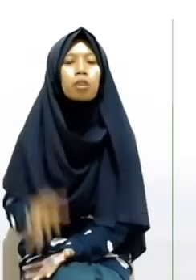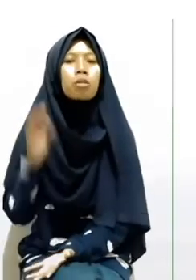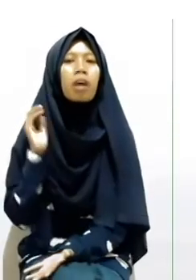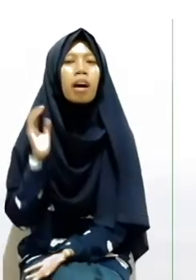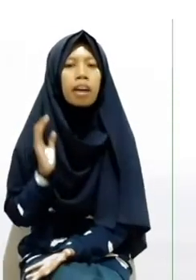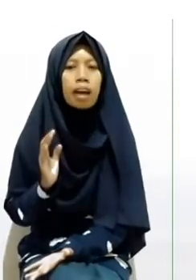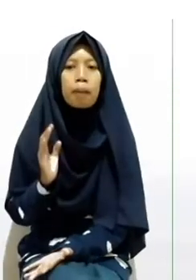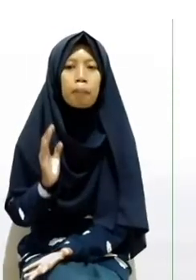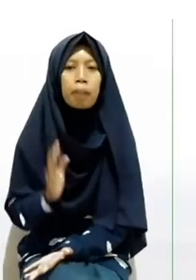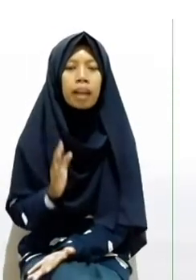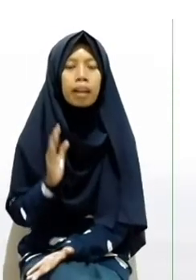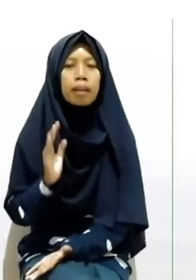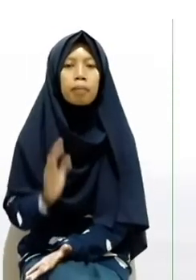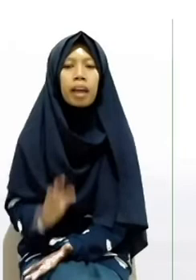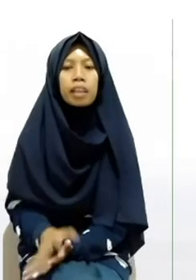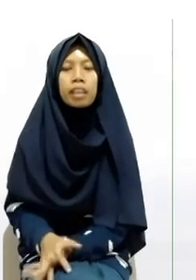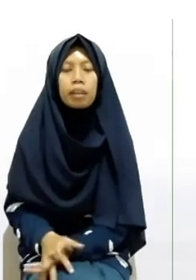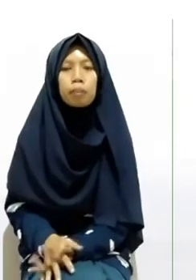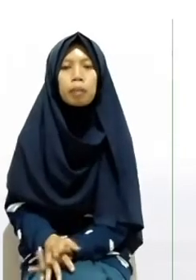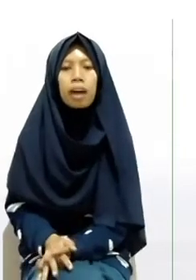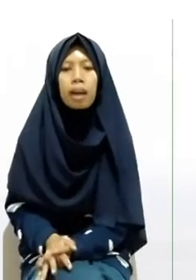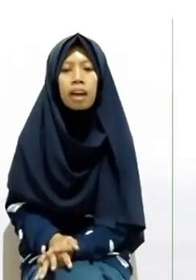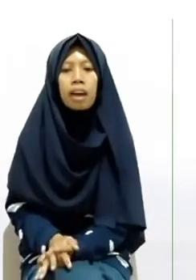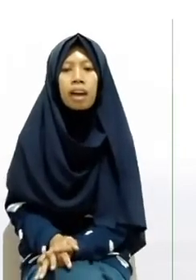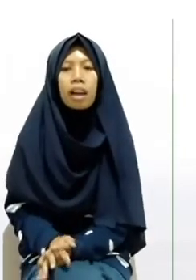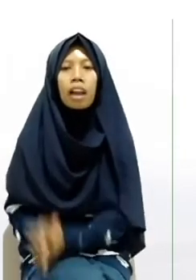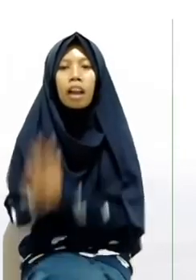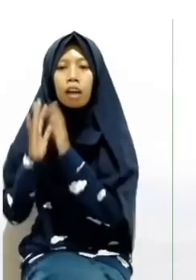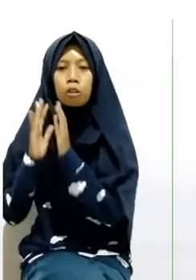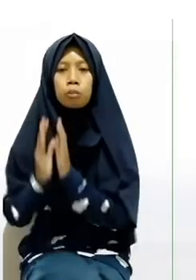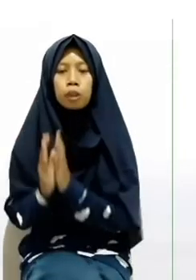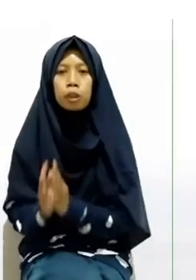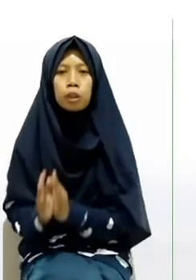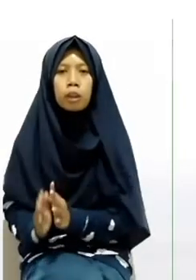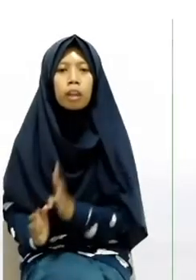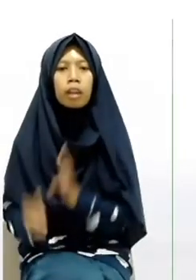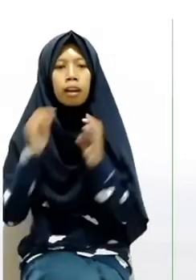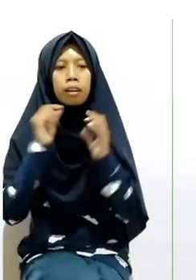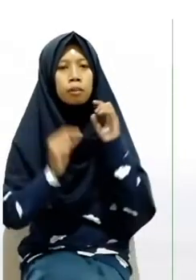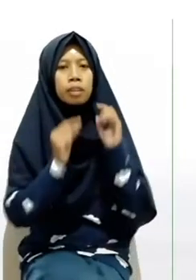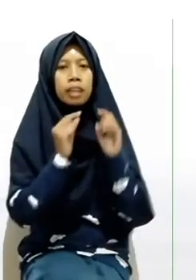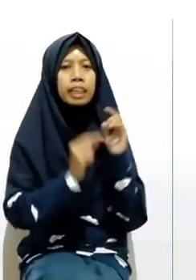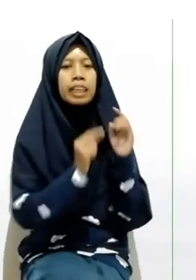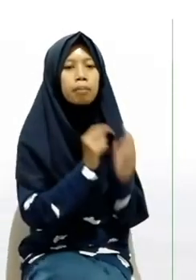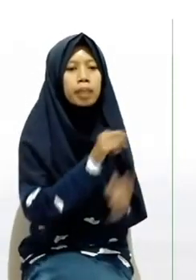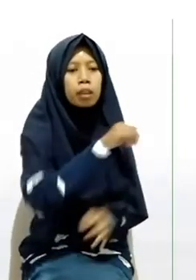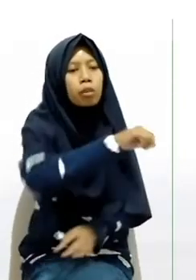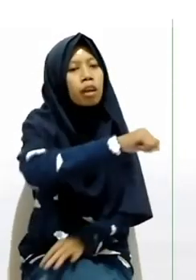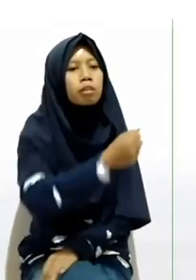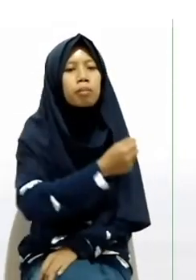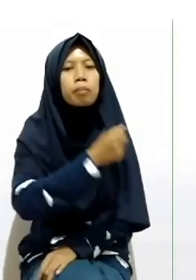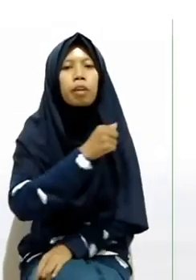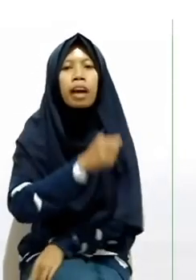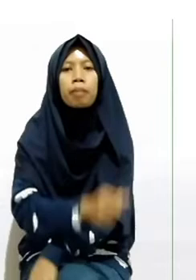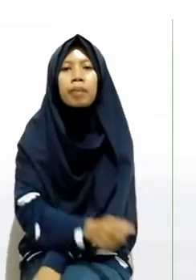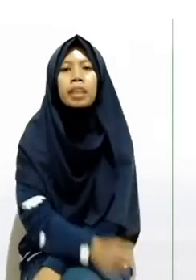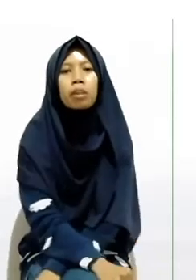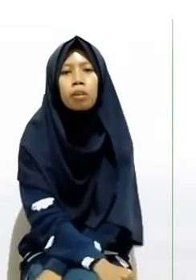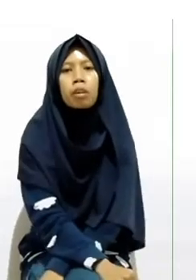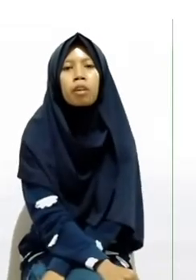ada suara bel berarti 51 berdiri langsung datang ke pintu